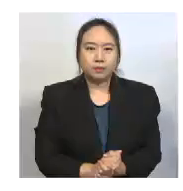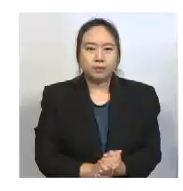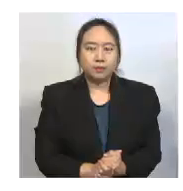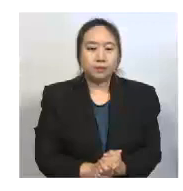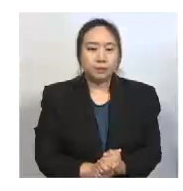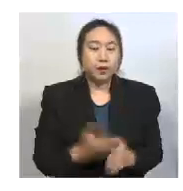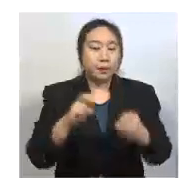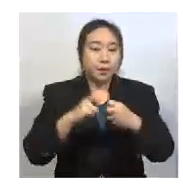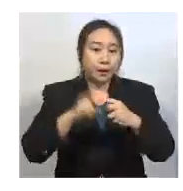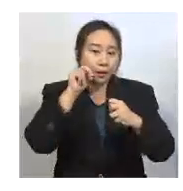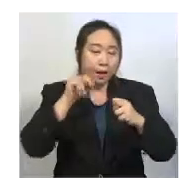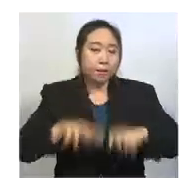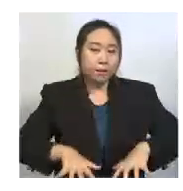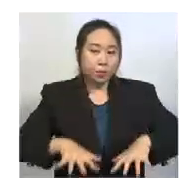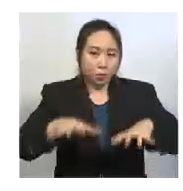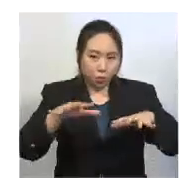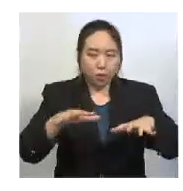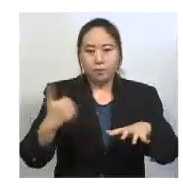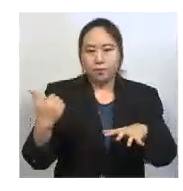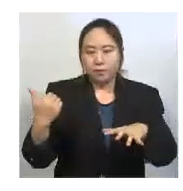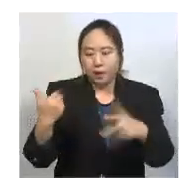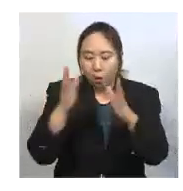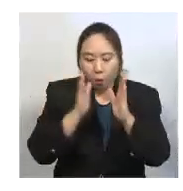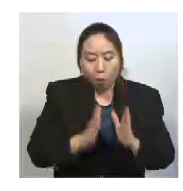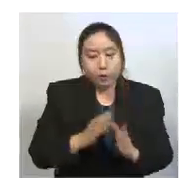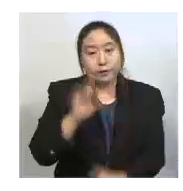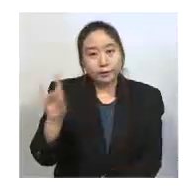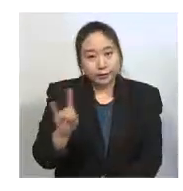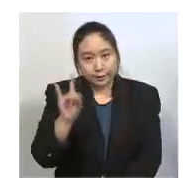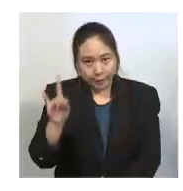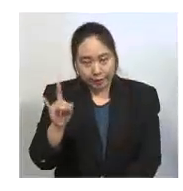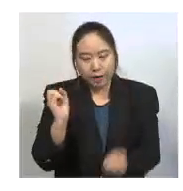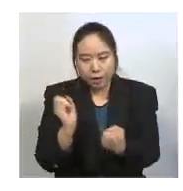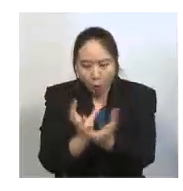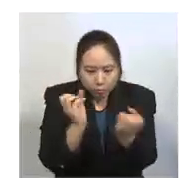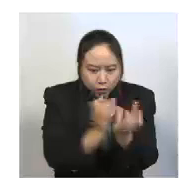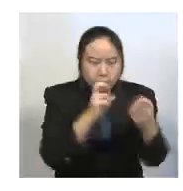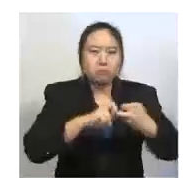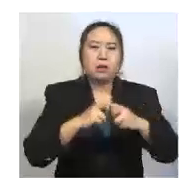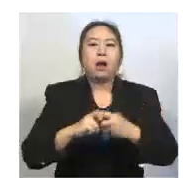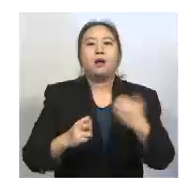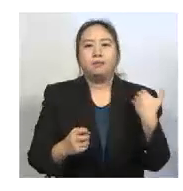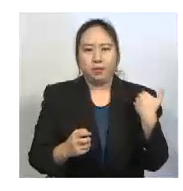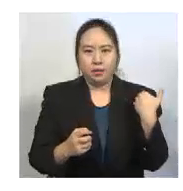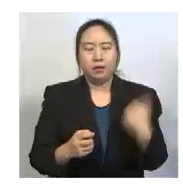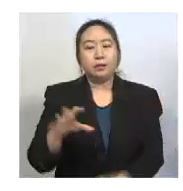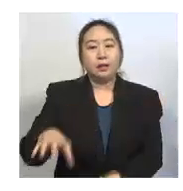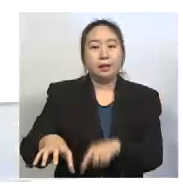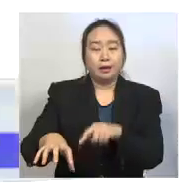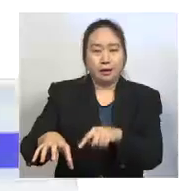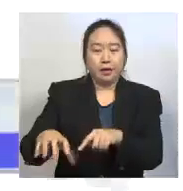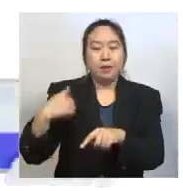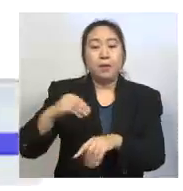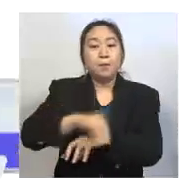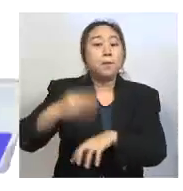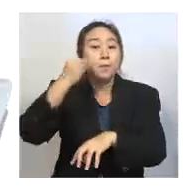จากปัญหาน้ำท่วมที่เกิดขึ้นนะคะไม่ว่าจะเป็นคนแล้วก็สัตว์ก็ได้รับผลกระทบค่ะซึ่งพื้นที่นี้เองนะคะผู้ใหญ่ก็บอกกับทีมข่า